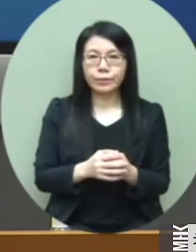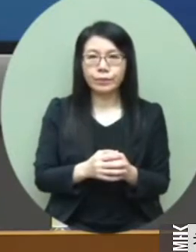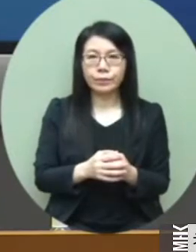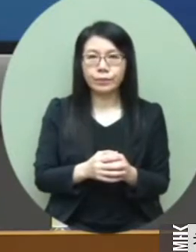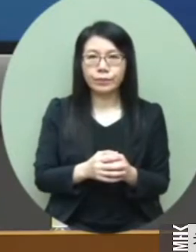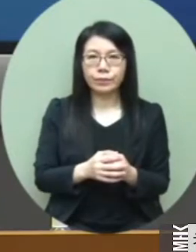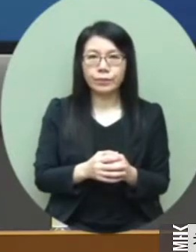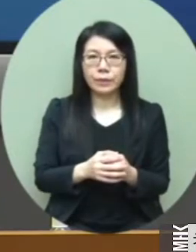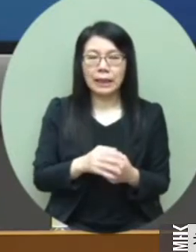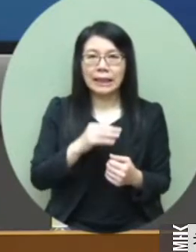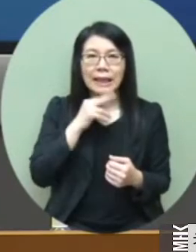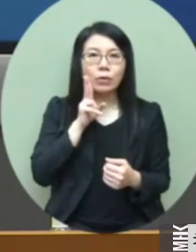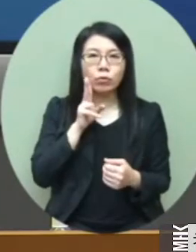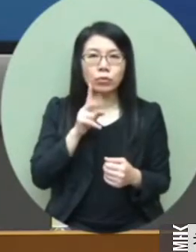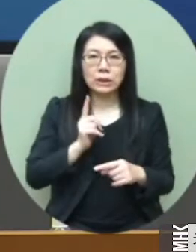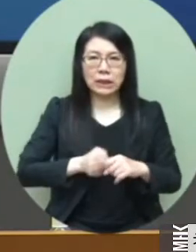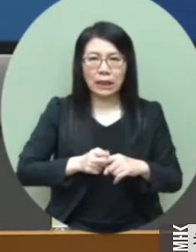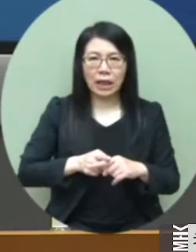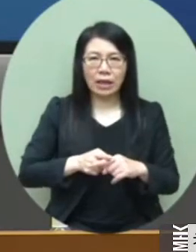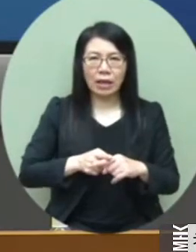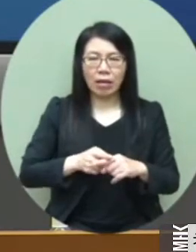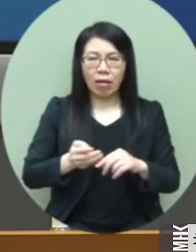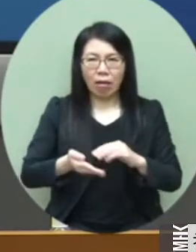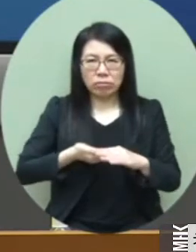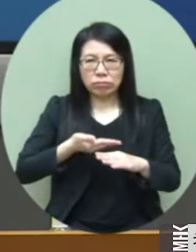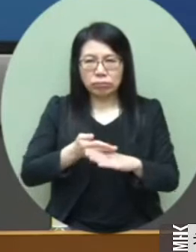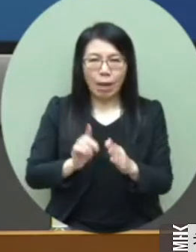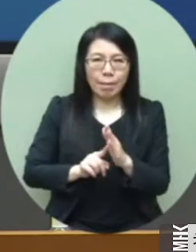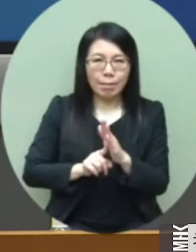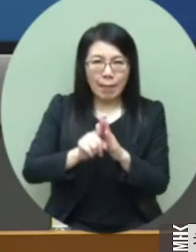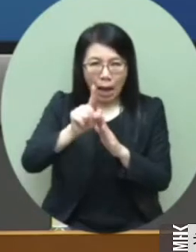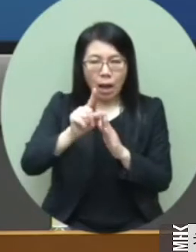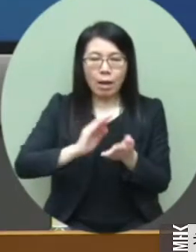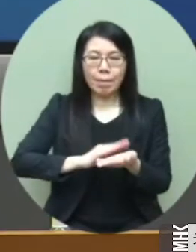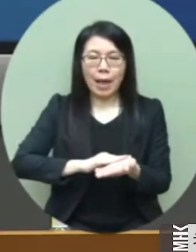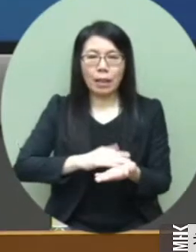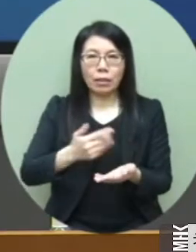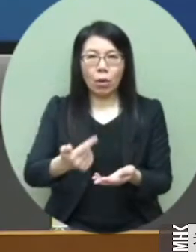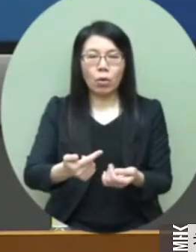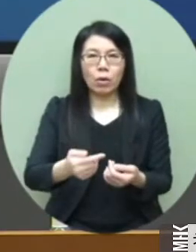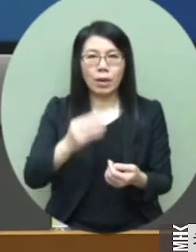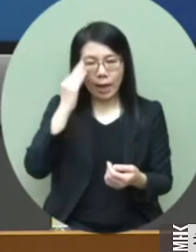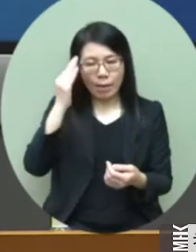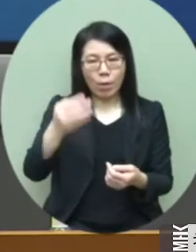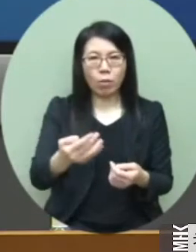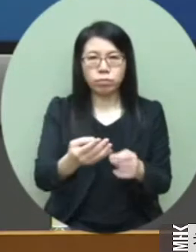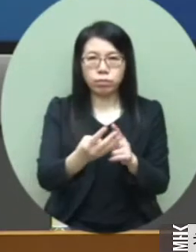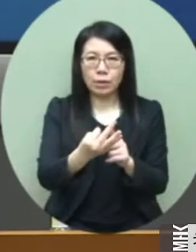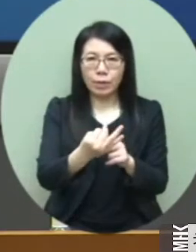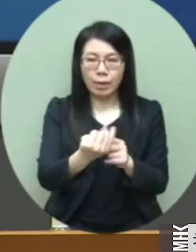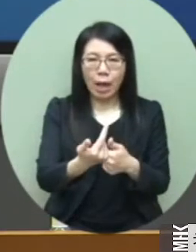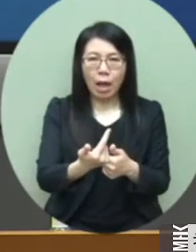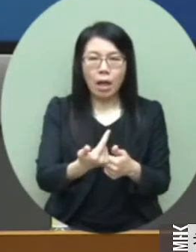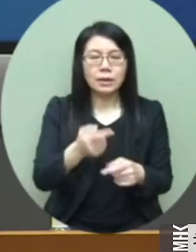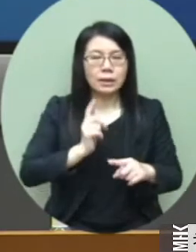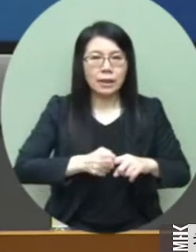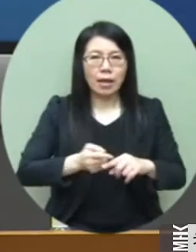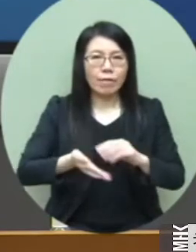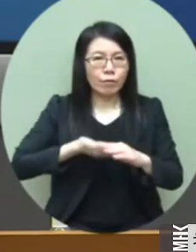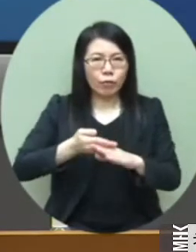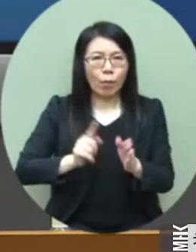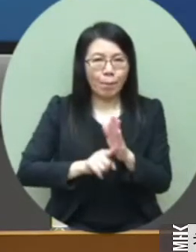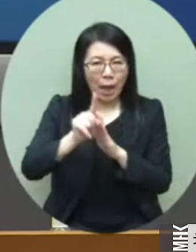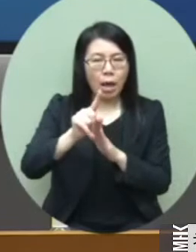话，当然我们现在都希望有很多不同的措施。刚才行政长官已经讲过